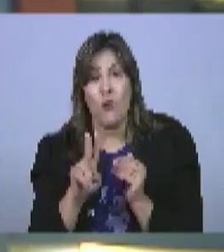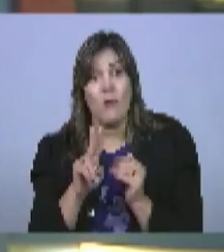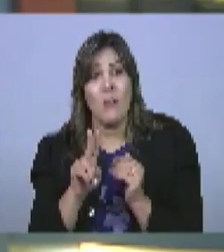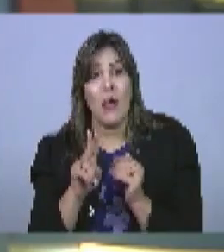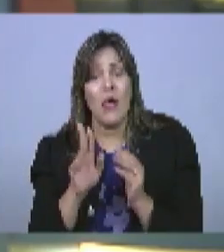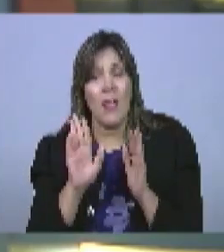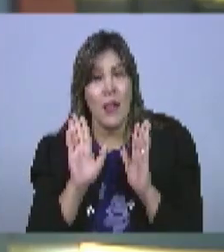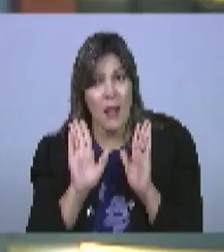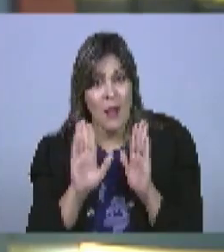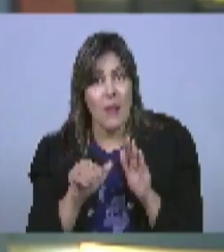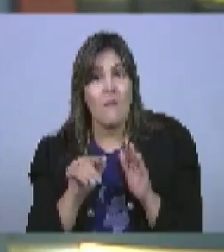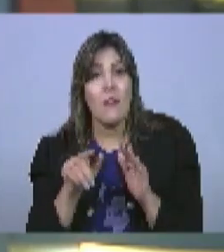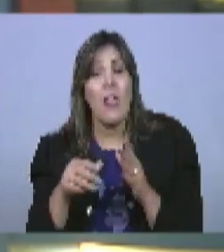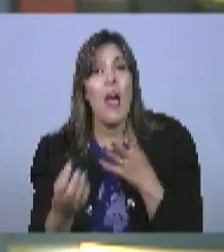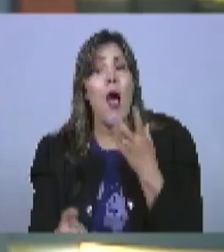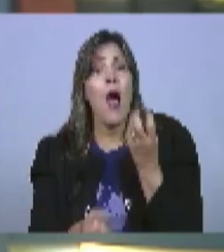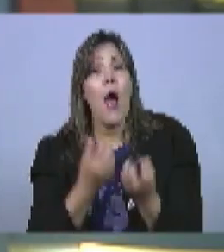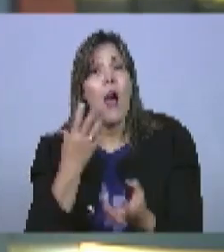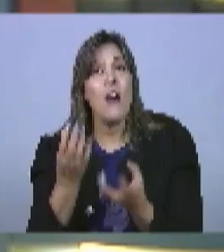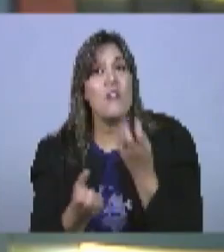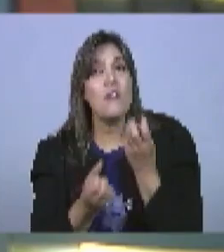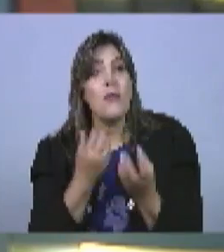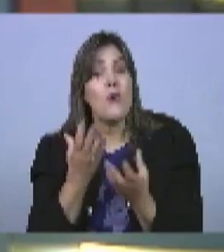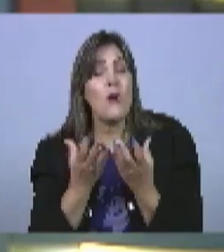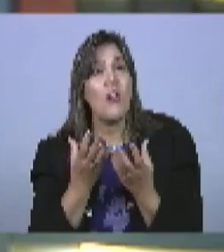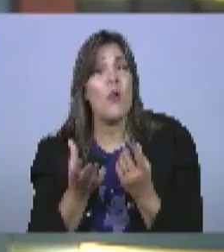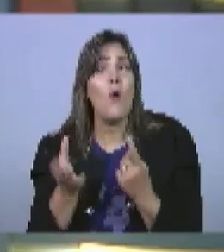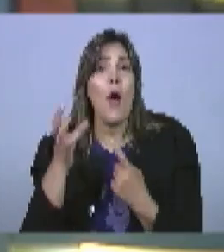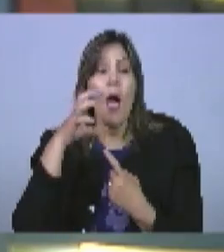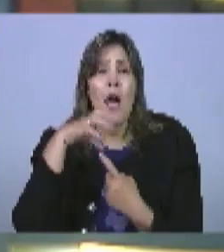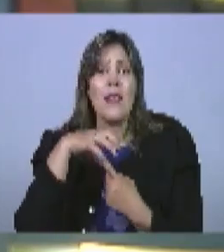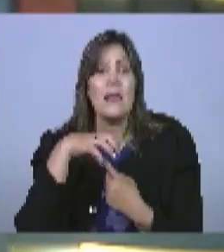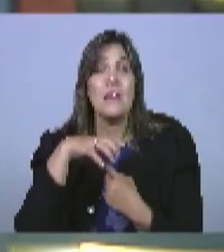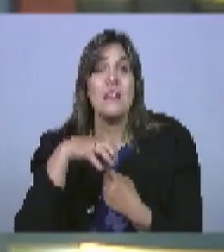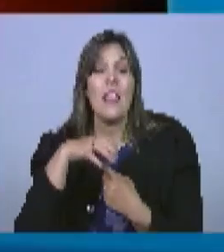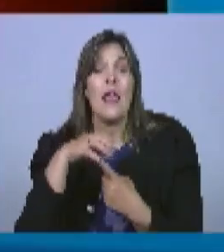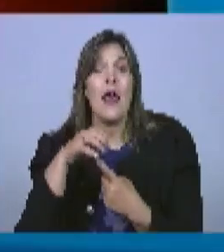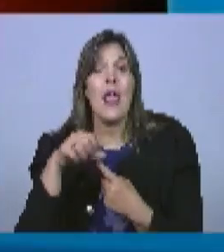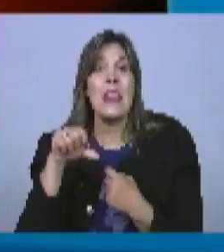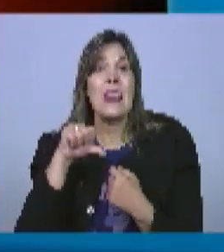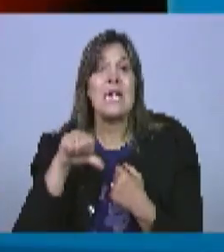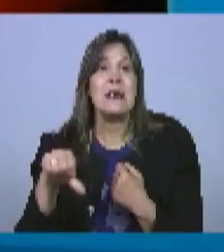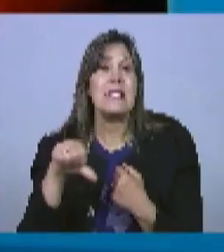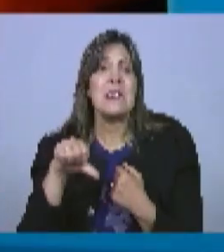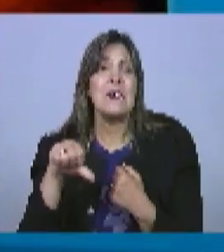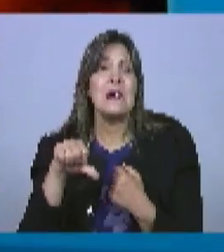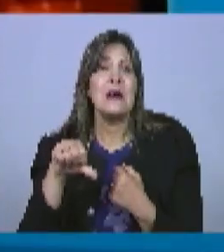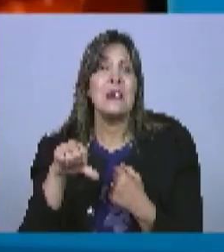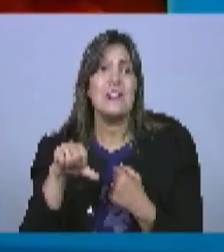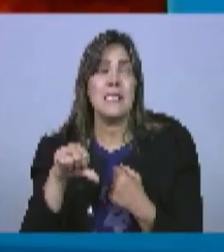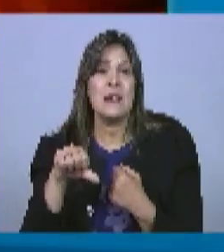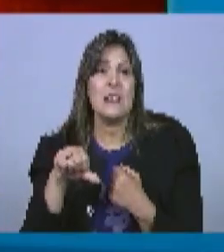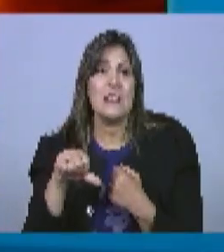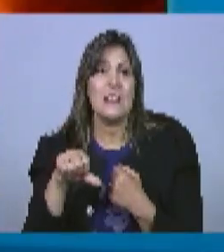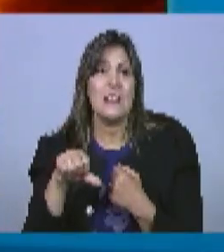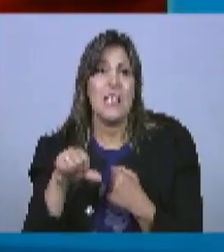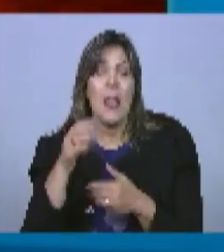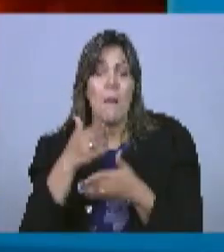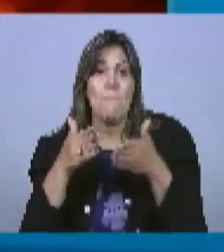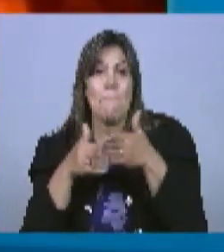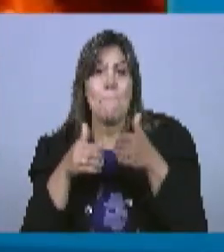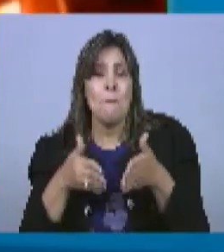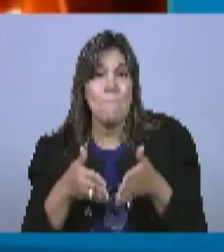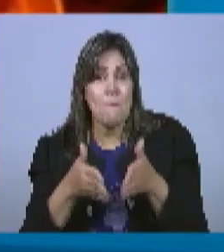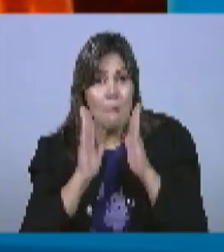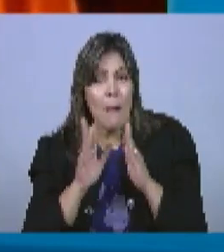تم حرق والاعتداء على نحو 90 مبنى